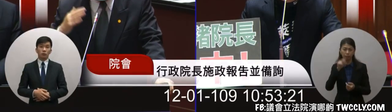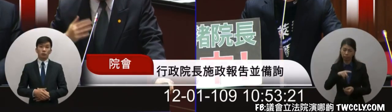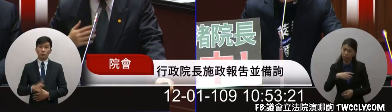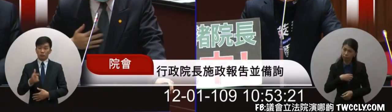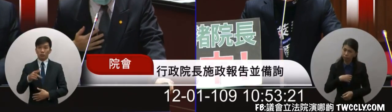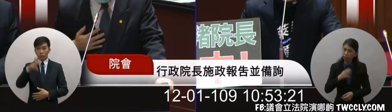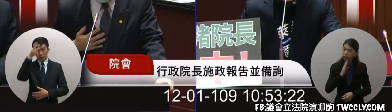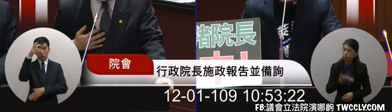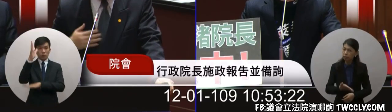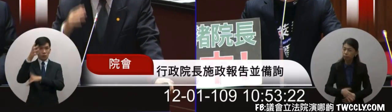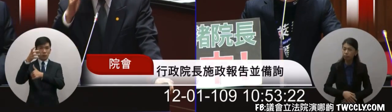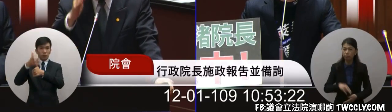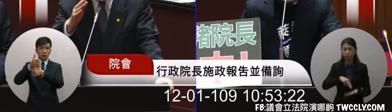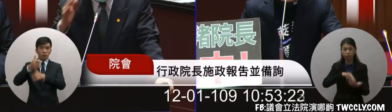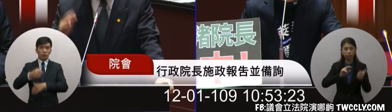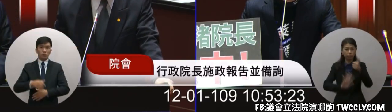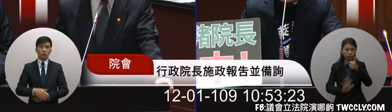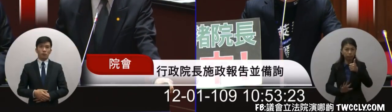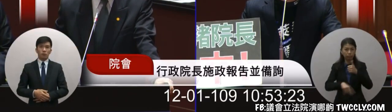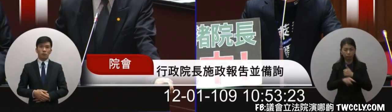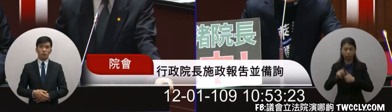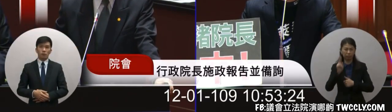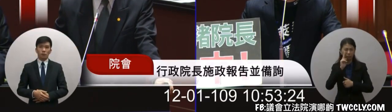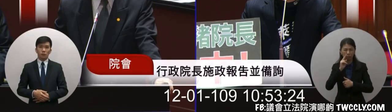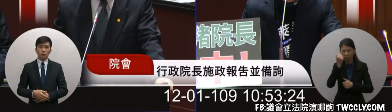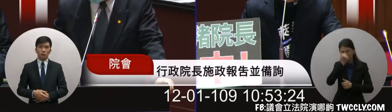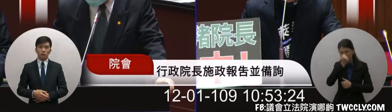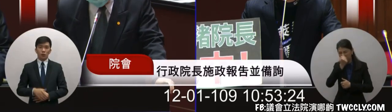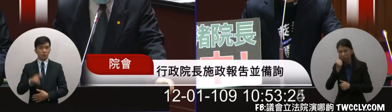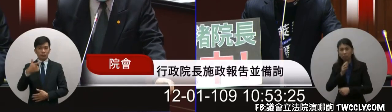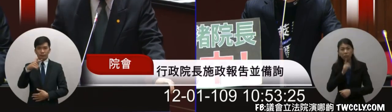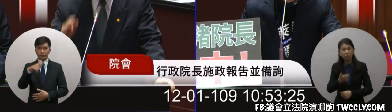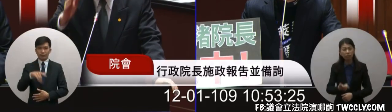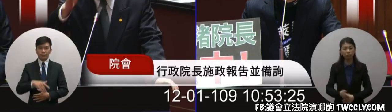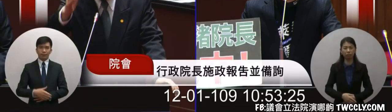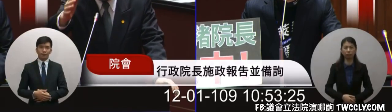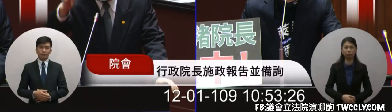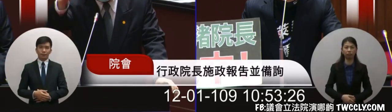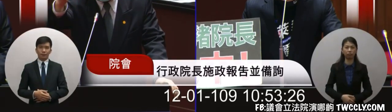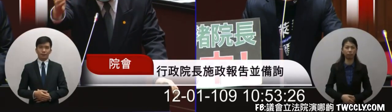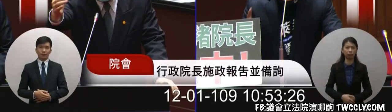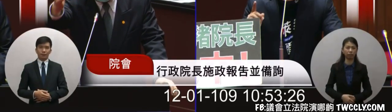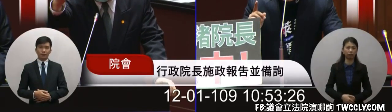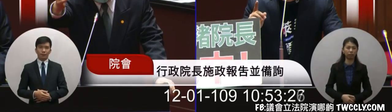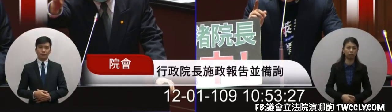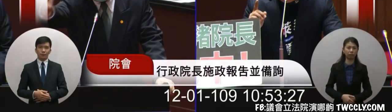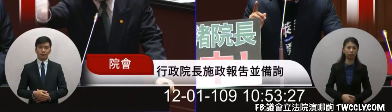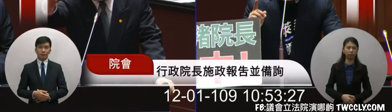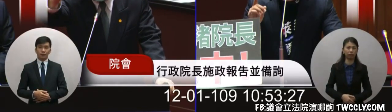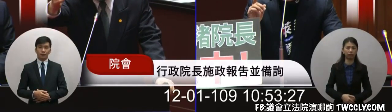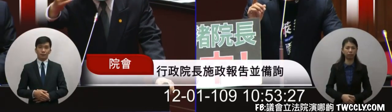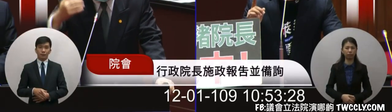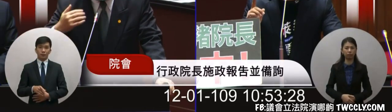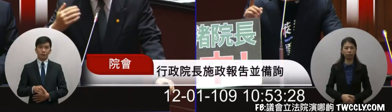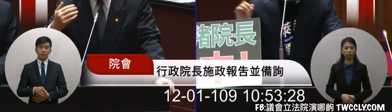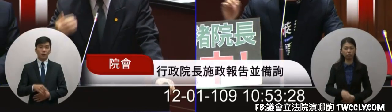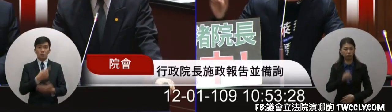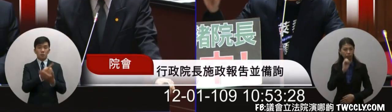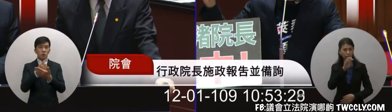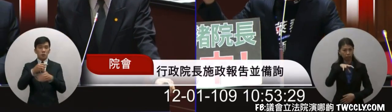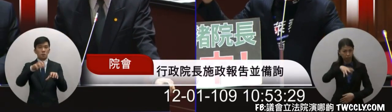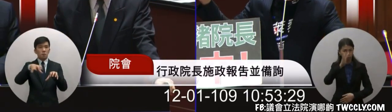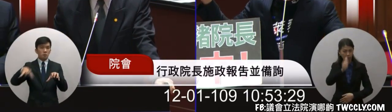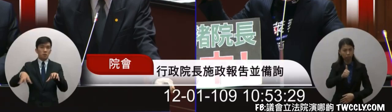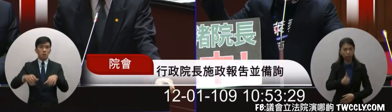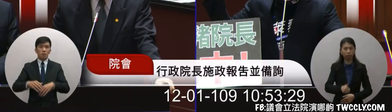政署是 把立法委员当成是恐怖分子。 没有，这个因为也会。有每一个 要求部长好